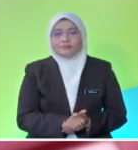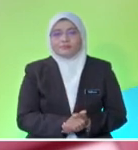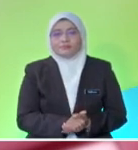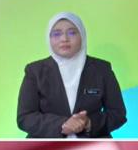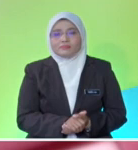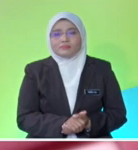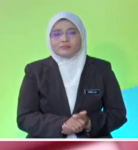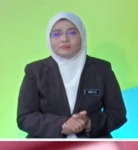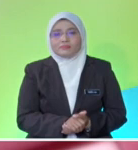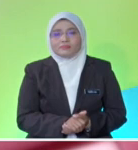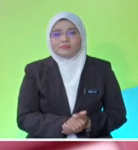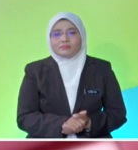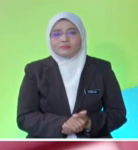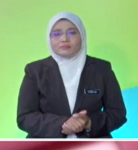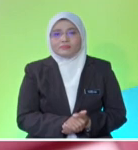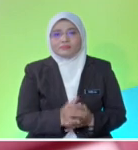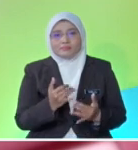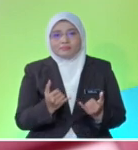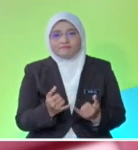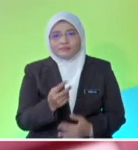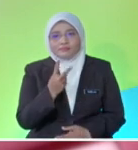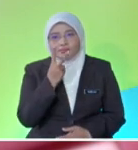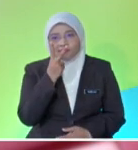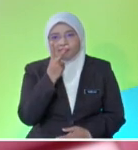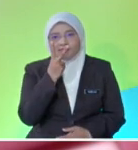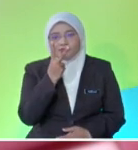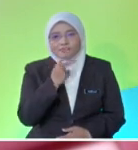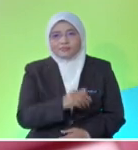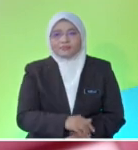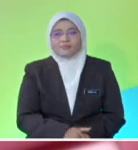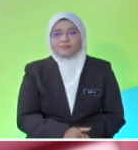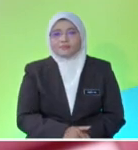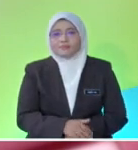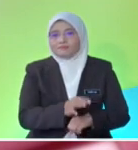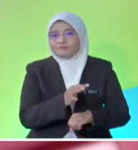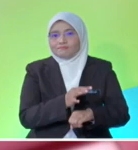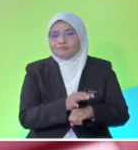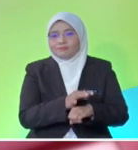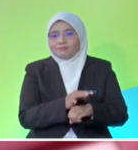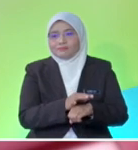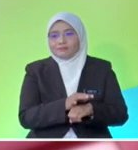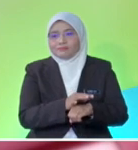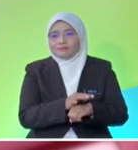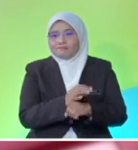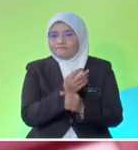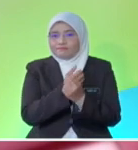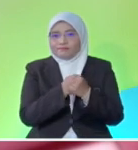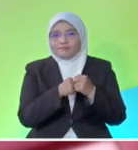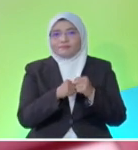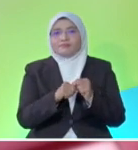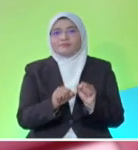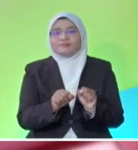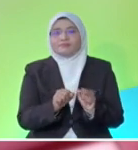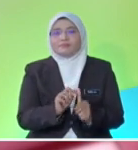bergerak dah. Baik. Jadi kita telah melekatkan jarum jam kita pada